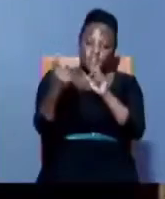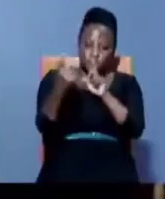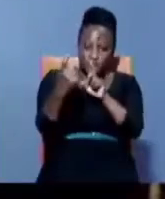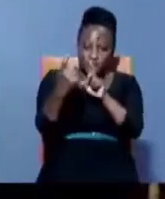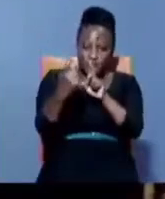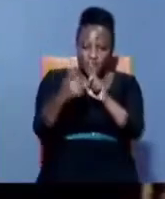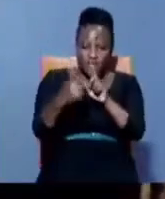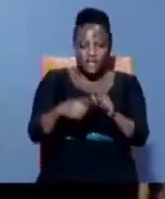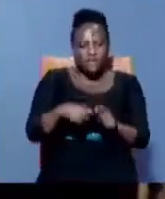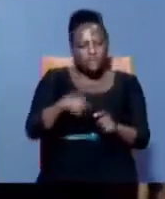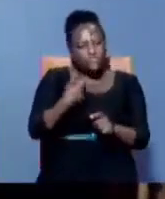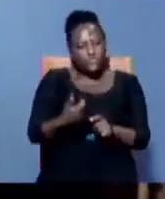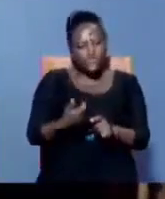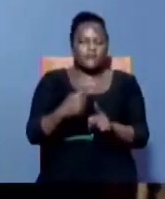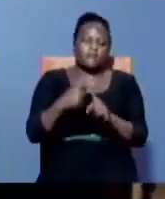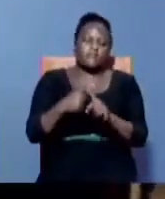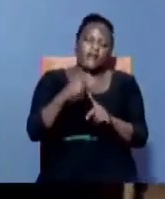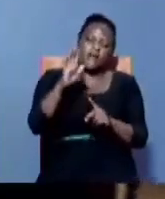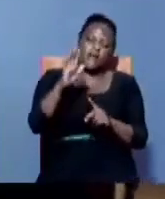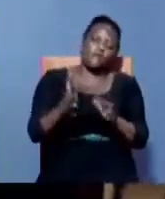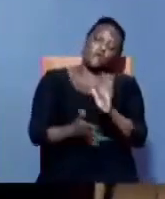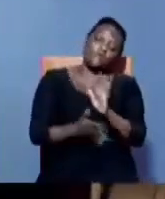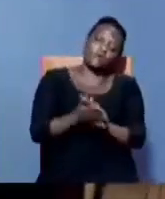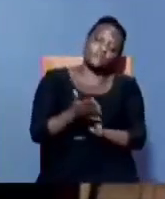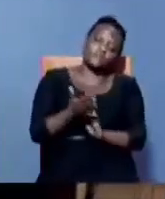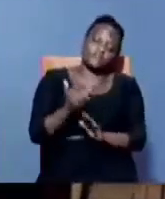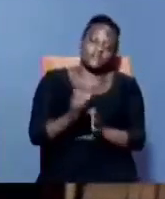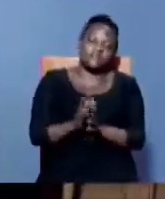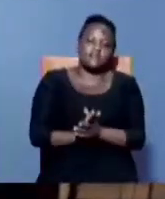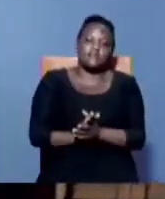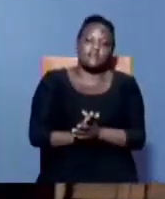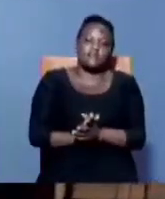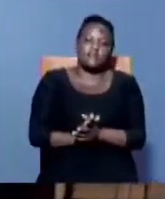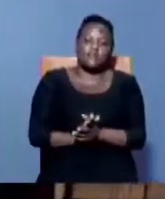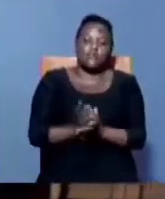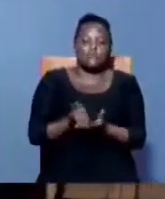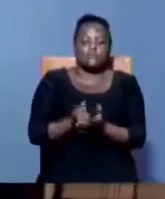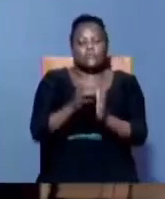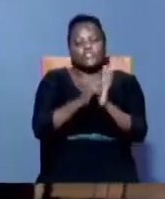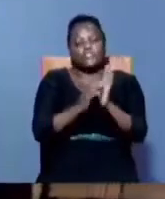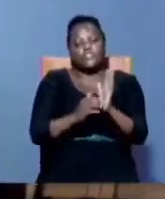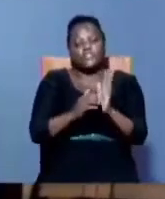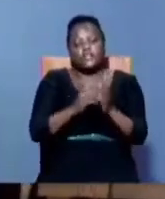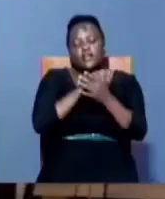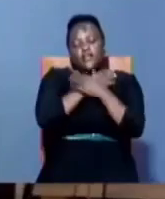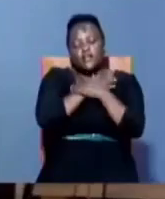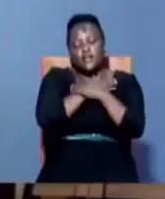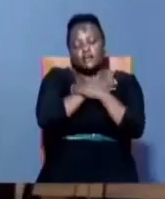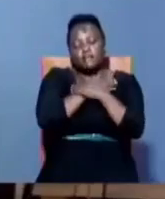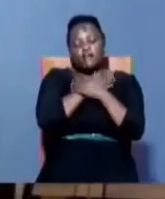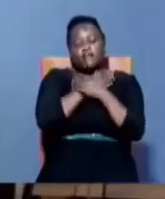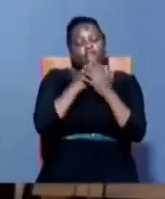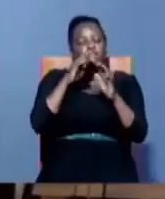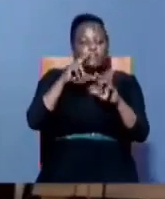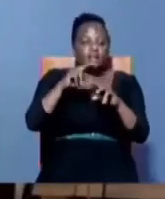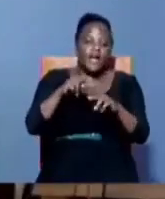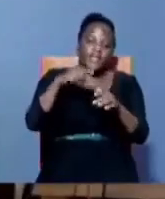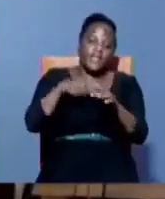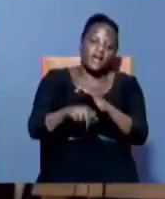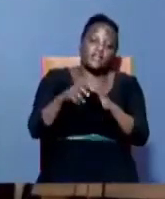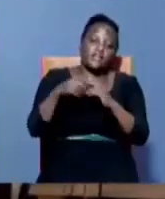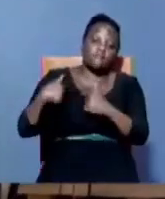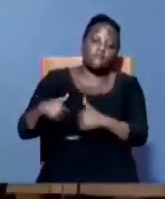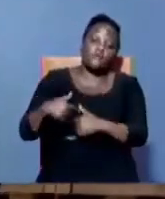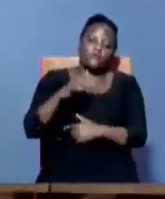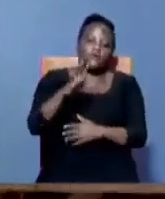unijitoe ikiwa kwa mara ya kwanza unatoa maisha yako kwa ajili ya sheria na neema pamoja vikae ndani ya moyo wako. Sheria ya